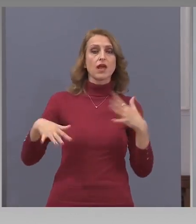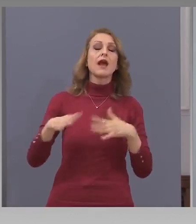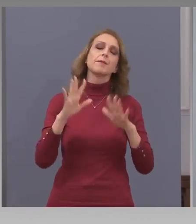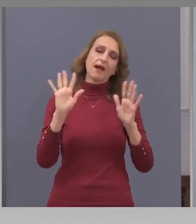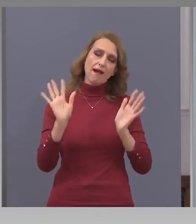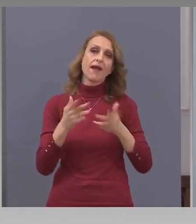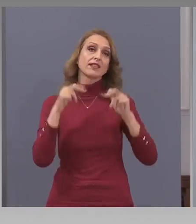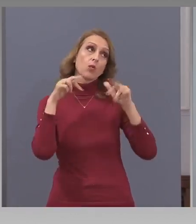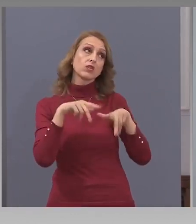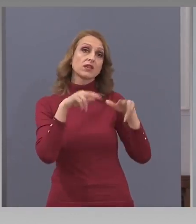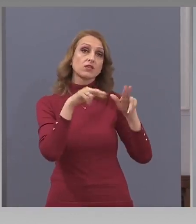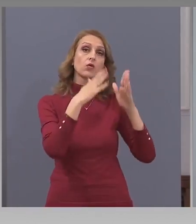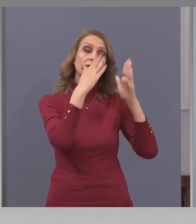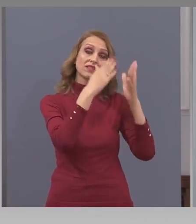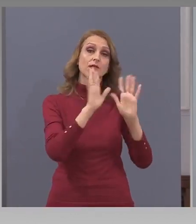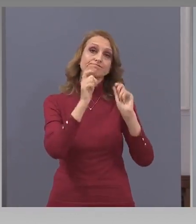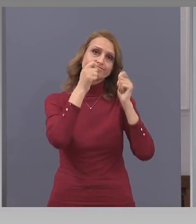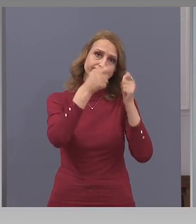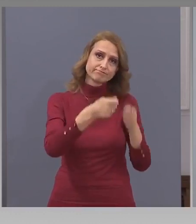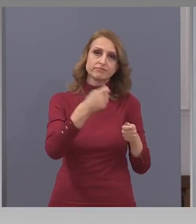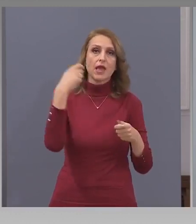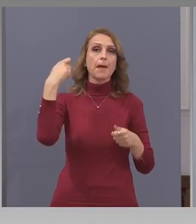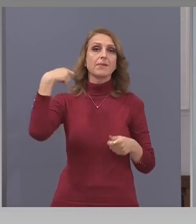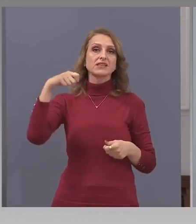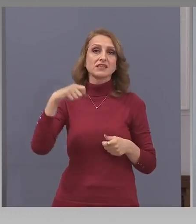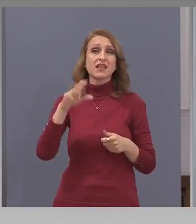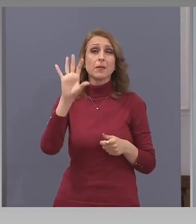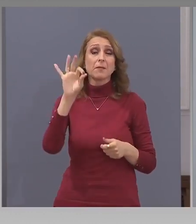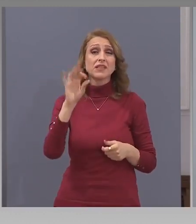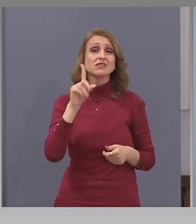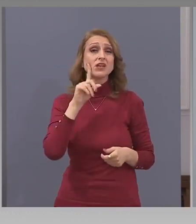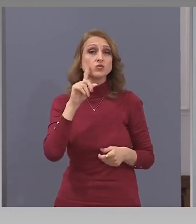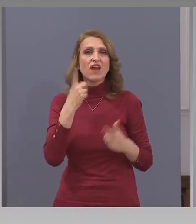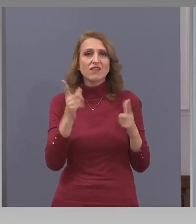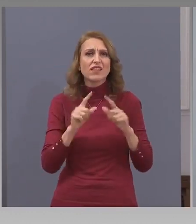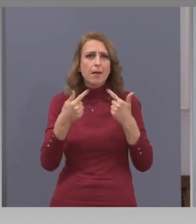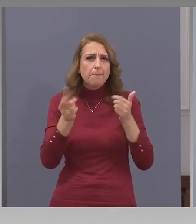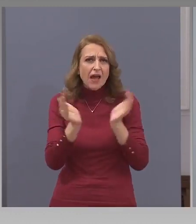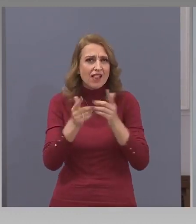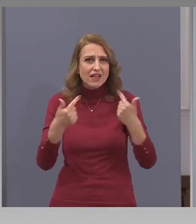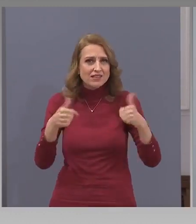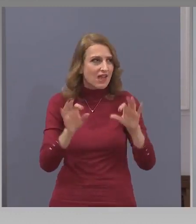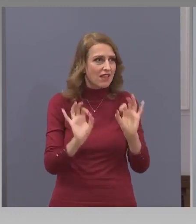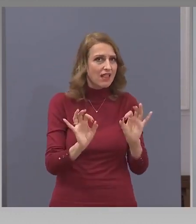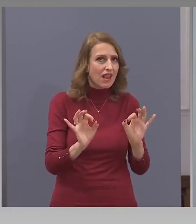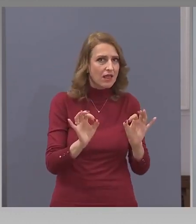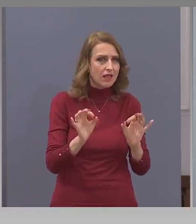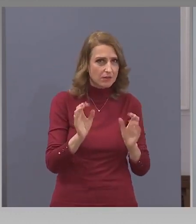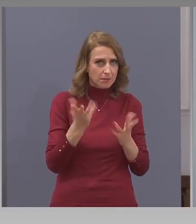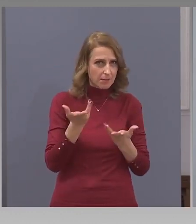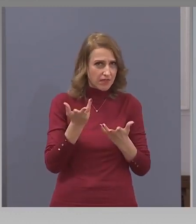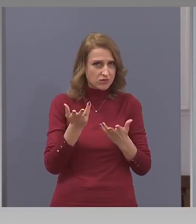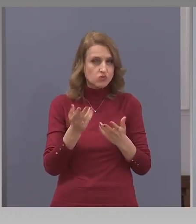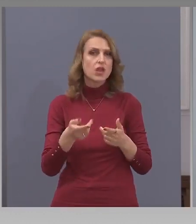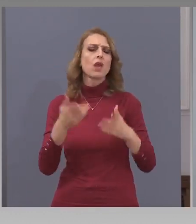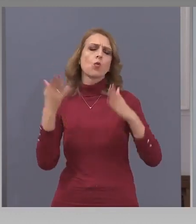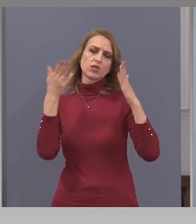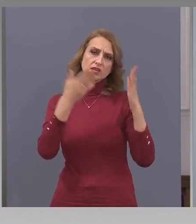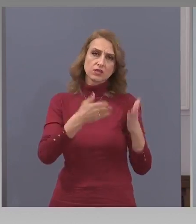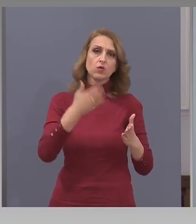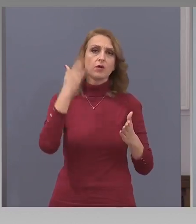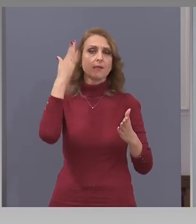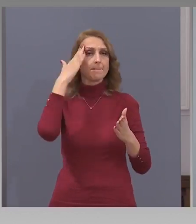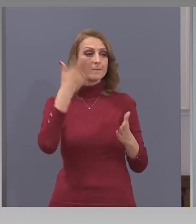отидохме там, така е редно. И се събрахме 50 души в една стайчка. Нали така беше? Но отидохме. С министрите